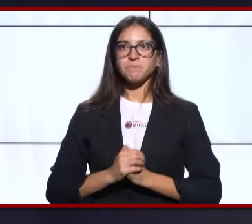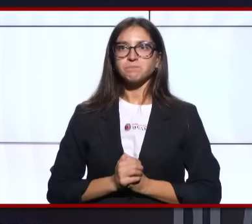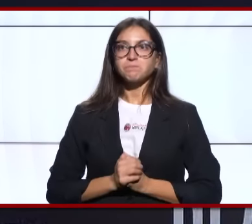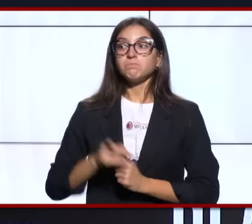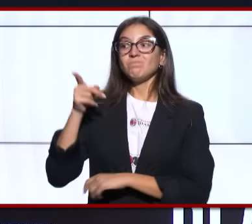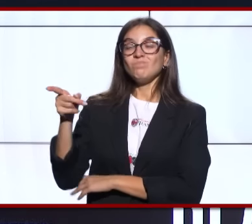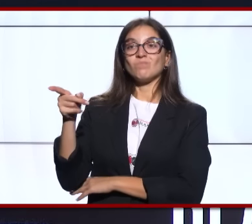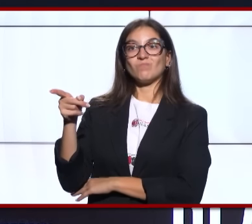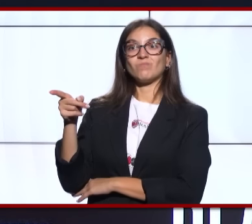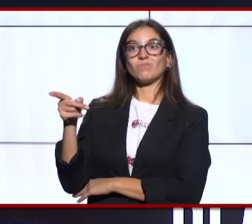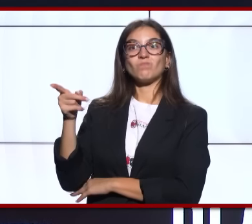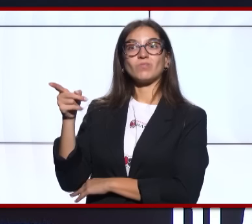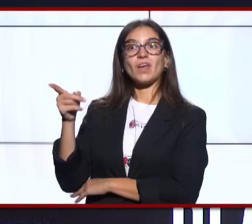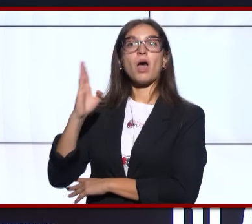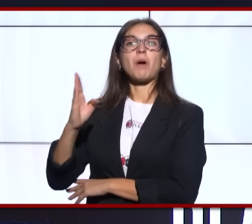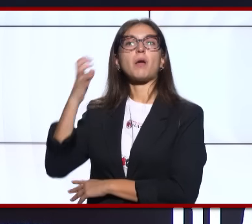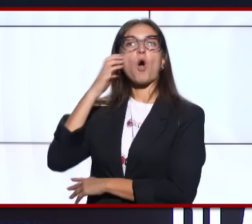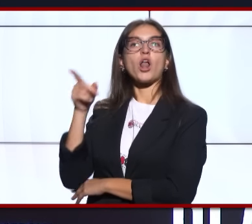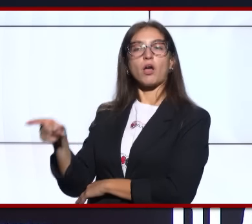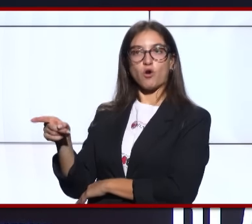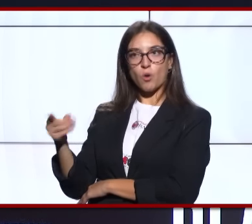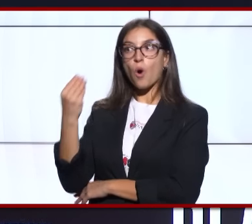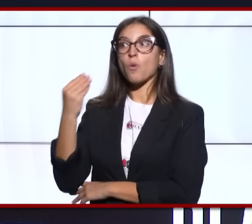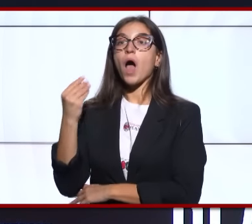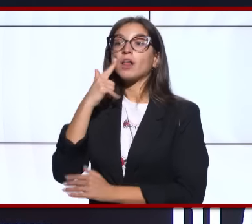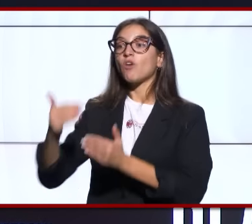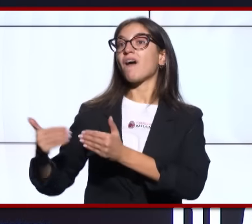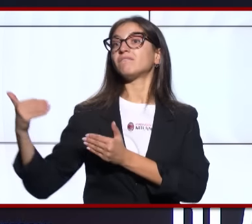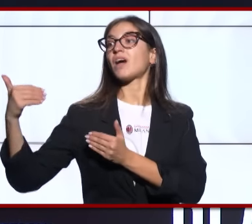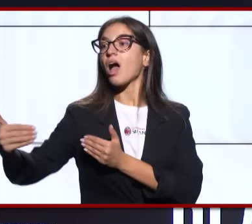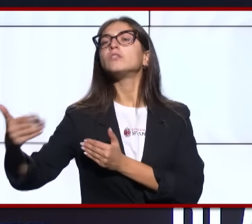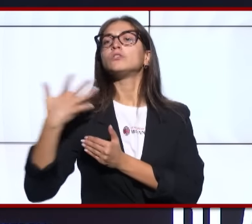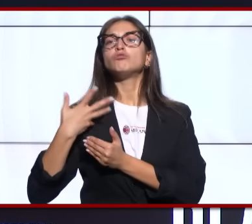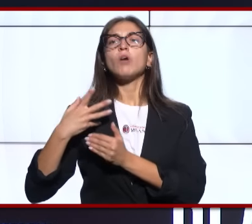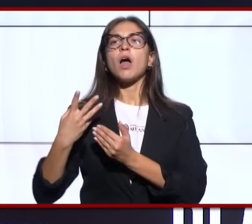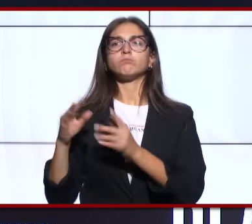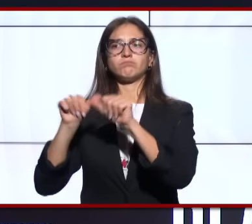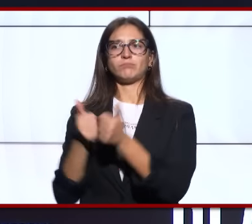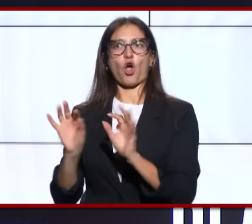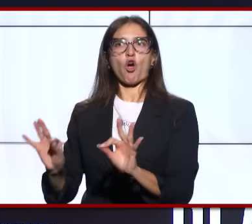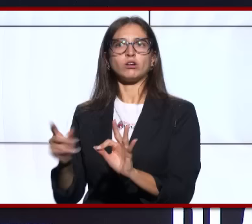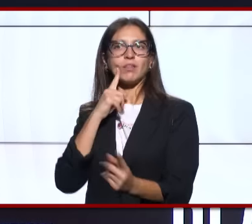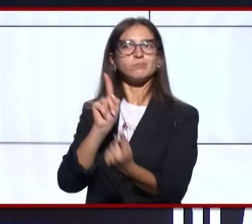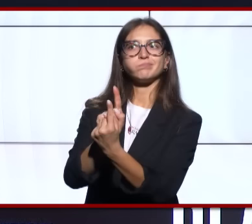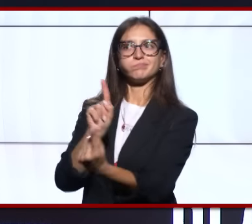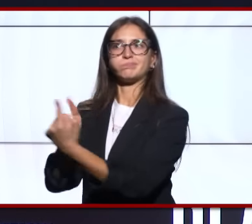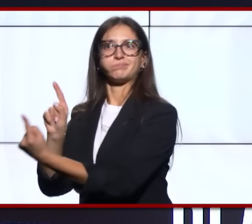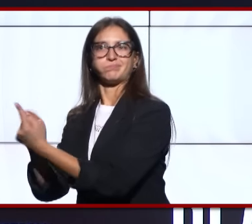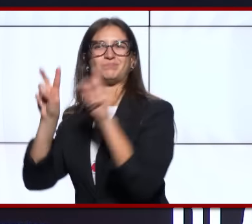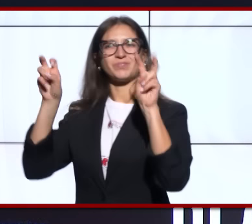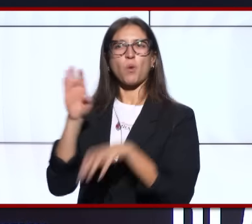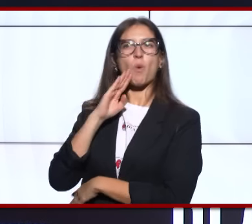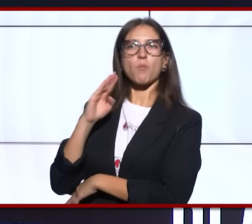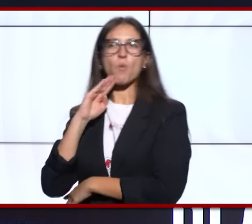Bayern quando prima fase Quando è alto pressiona omoo eh pressiona omomo quando